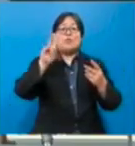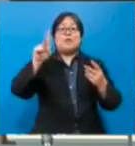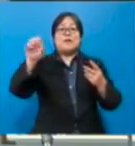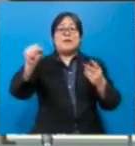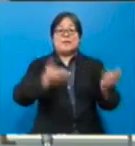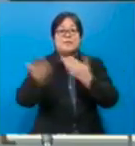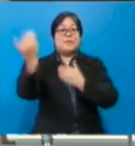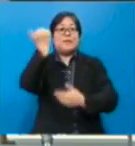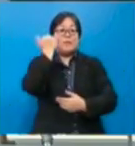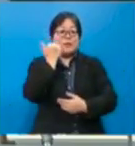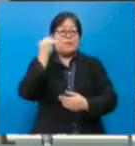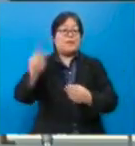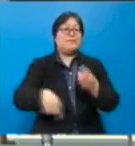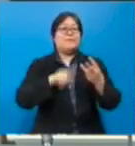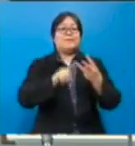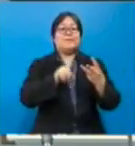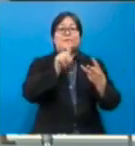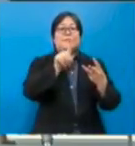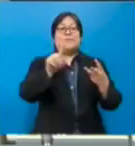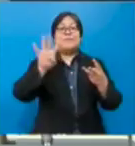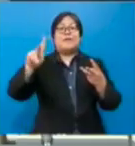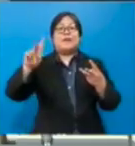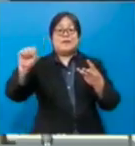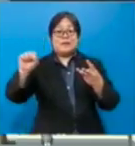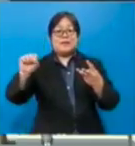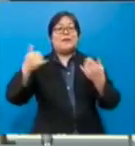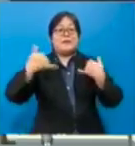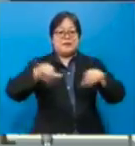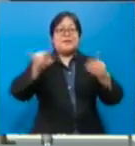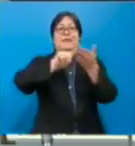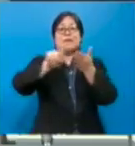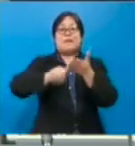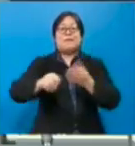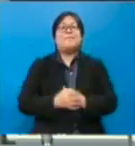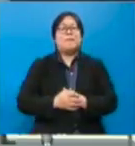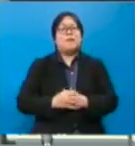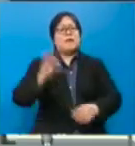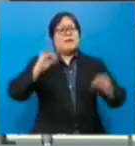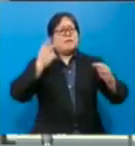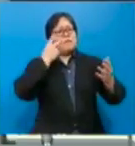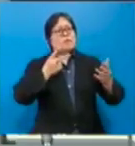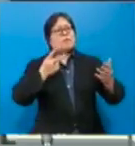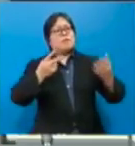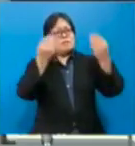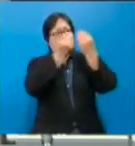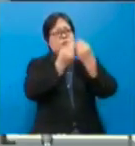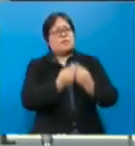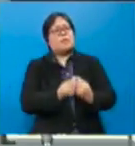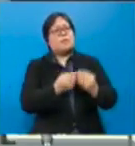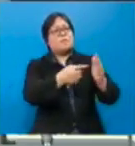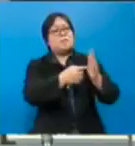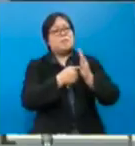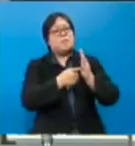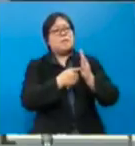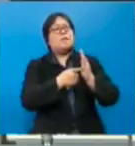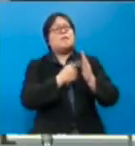dituduh di mahkamah, sementara 114 kes lagi berada dalam siasatan. Kalau dilihat daripada angka-angka itu, menunjukkan